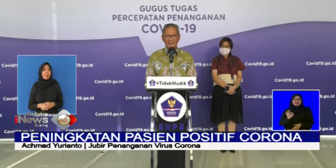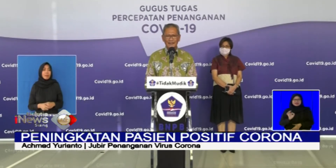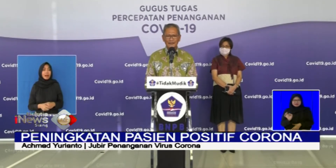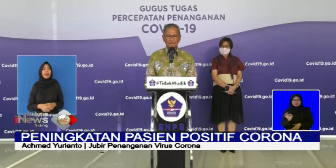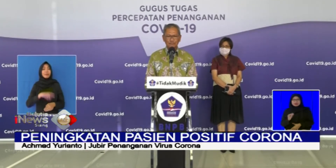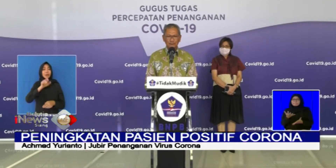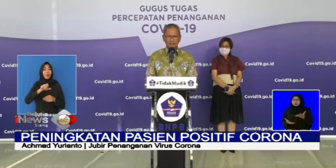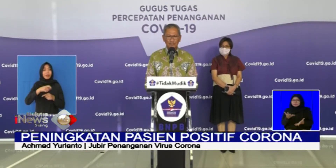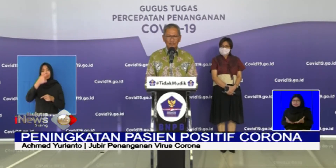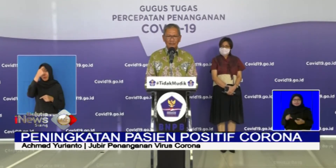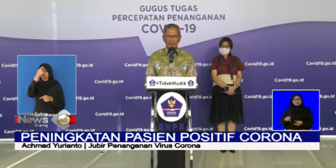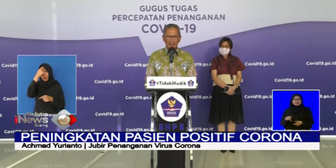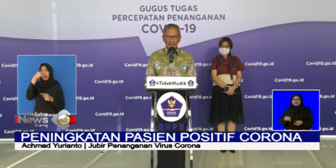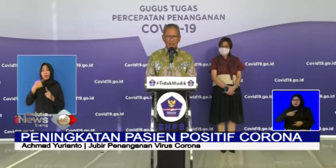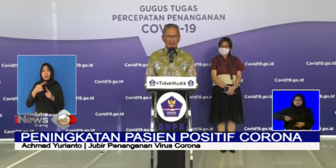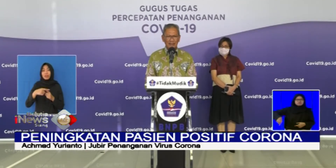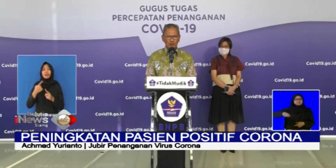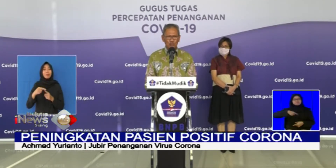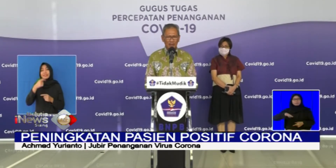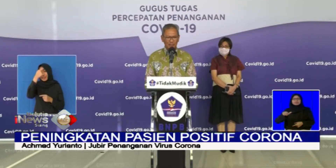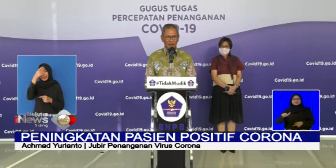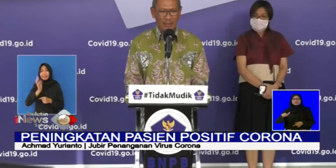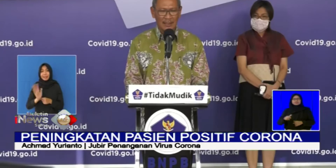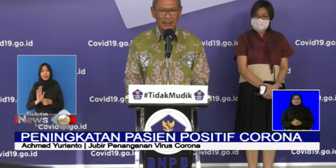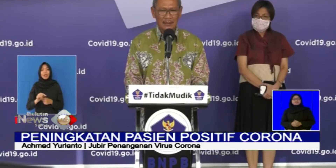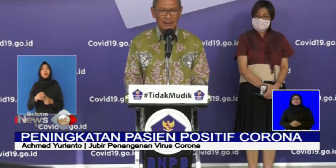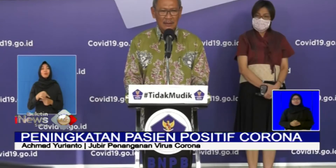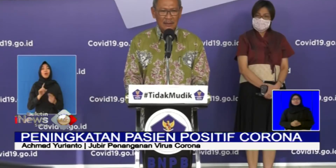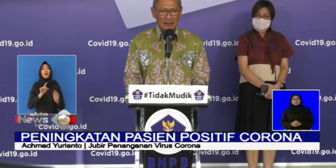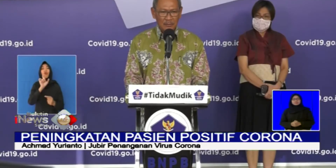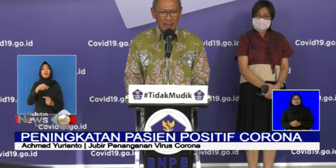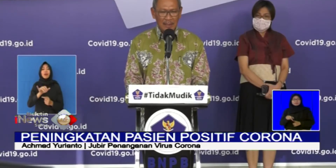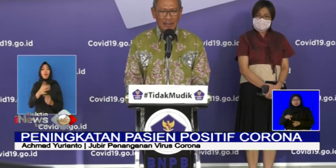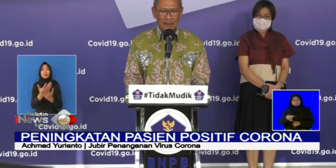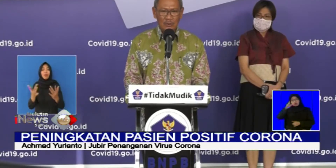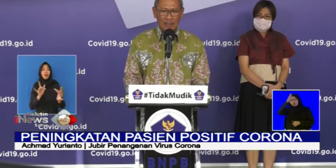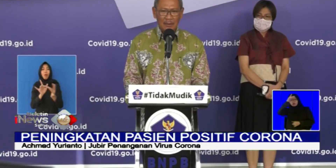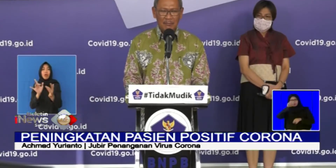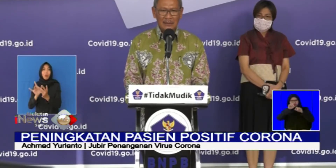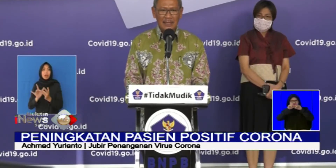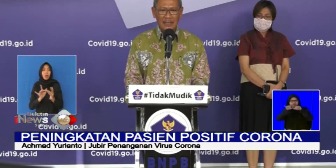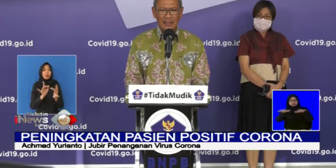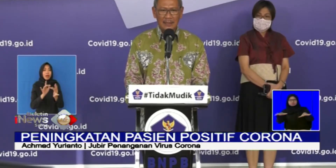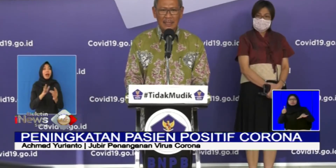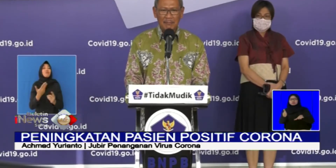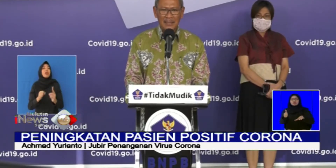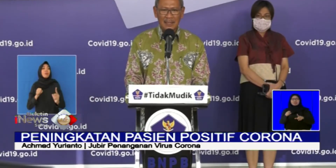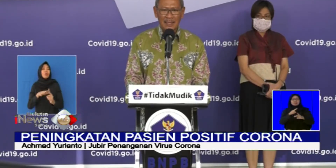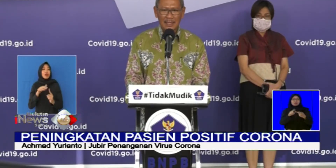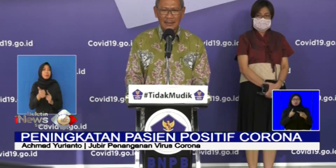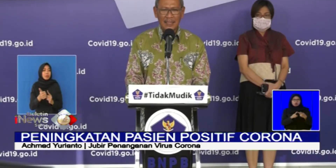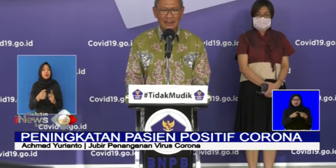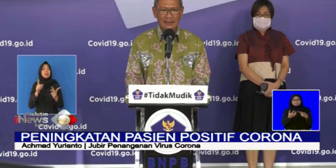di tengah-tengah masyarakat. Ini menjadi sumber penularan. Kemudian yang kedua, masih